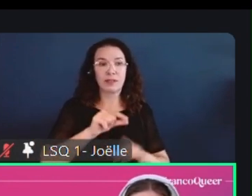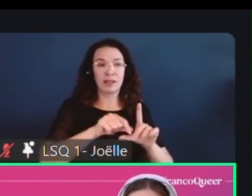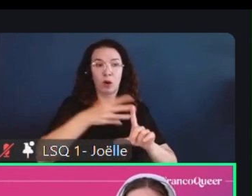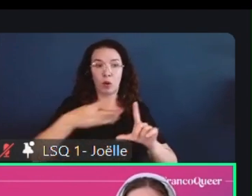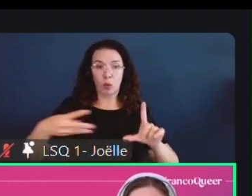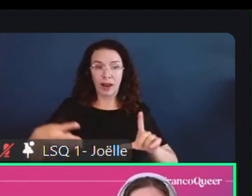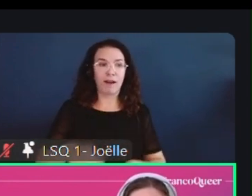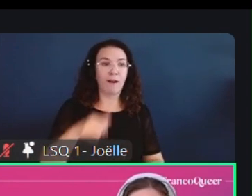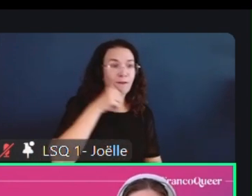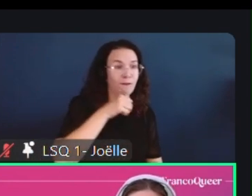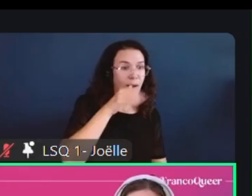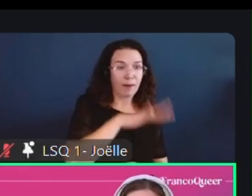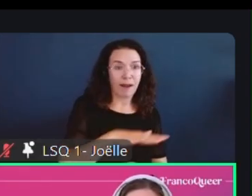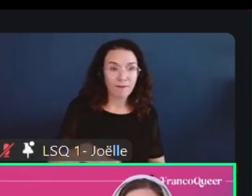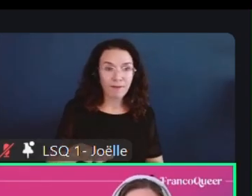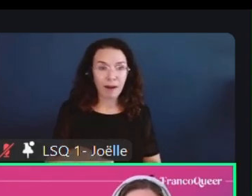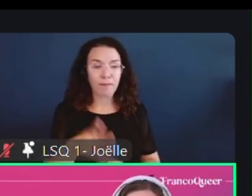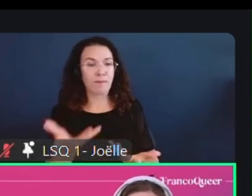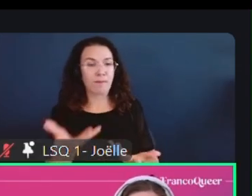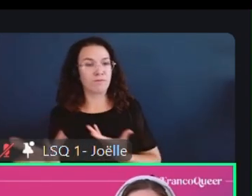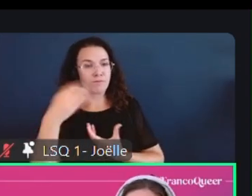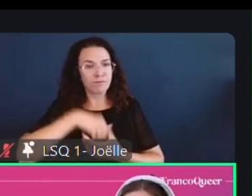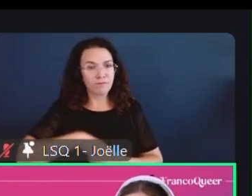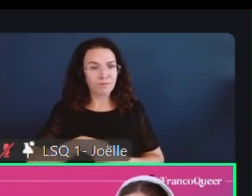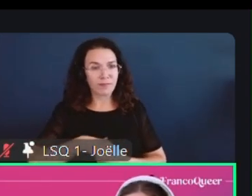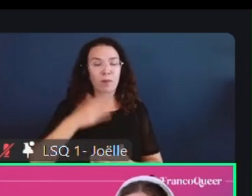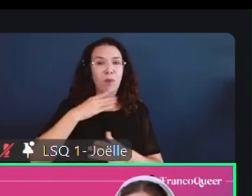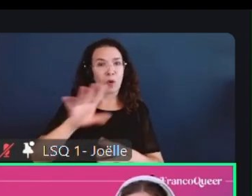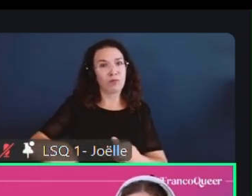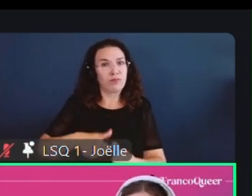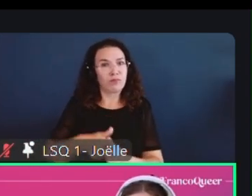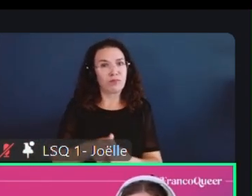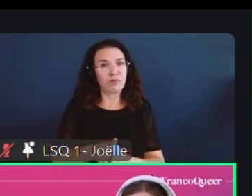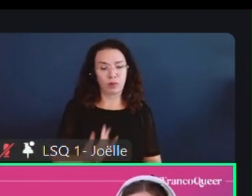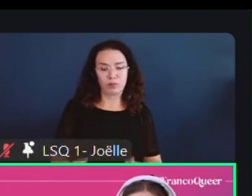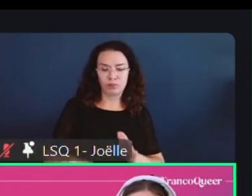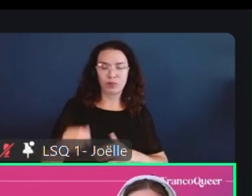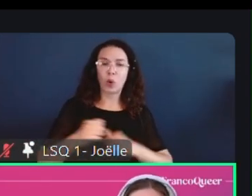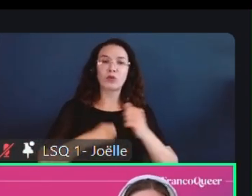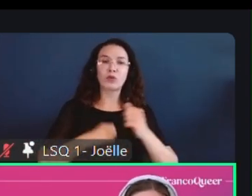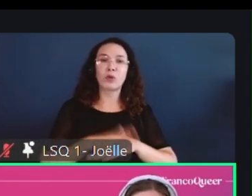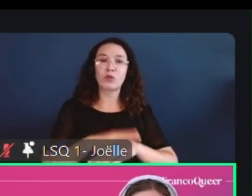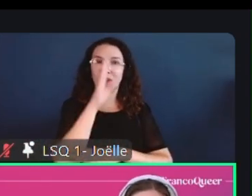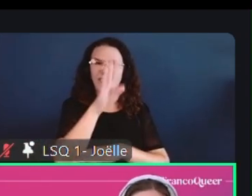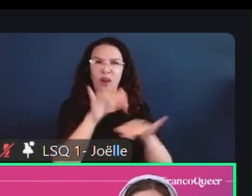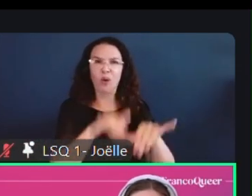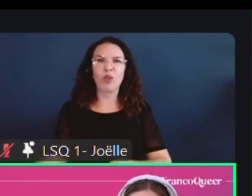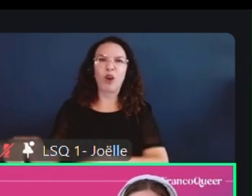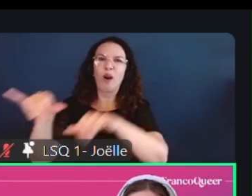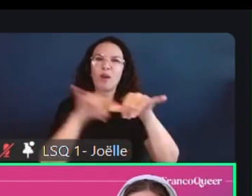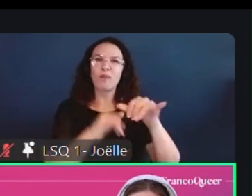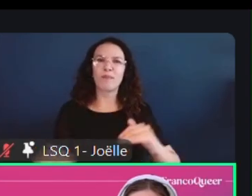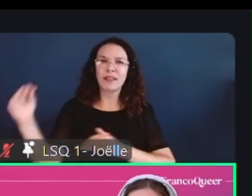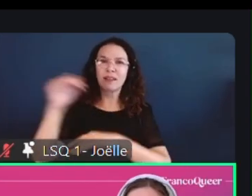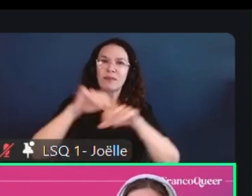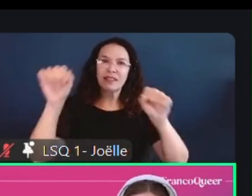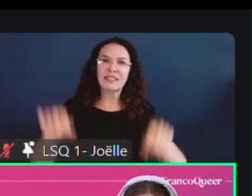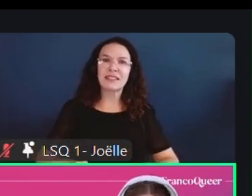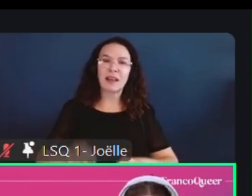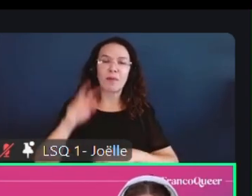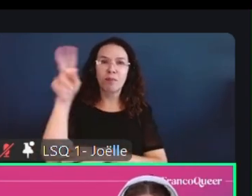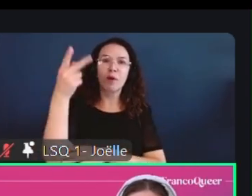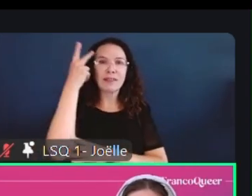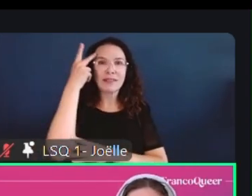des femmes, incarnaient une alternative concrète aux constructions hétéronormatives et représentaient des systèmes politiques